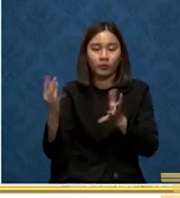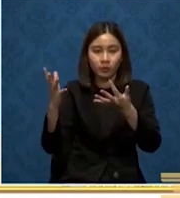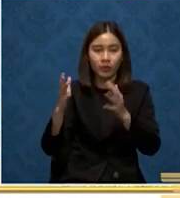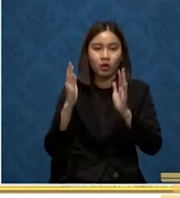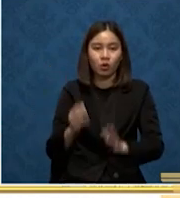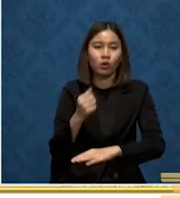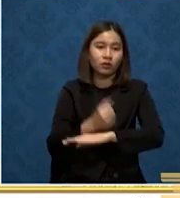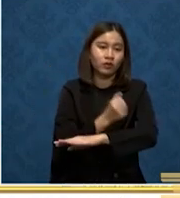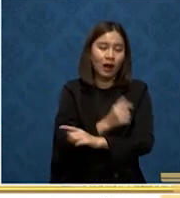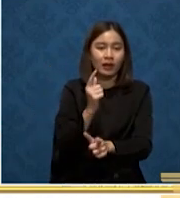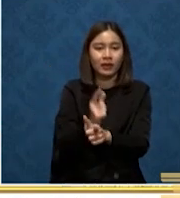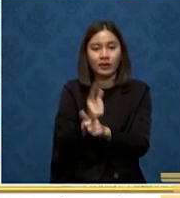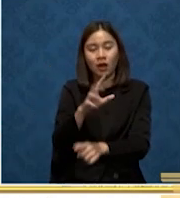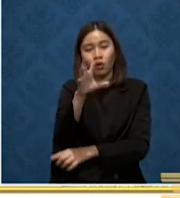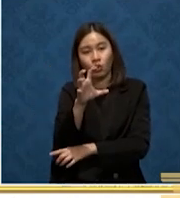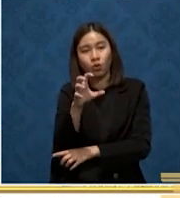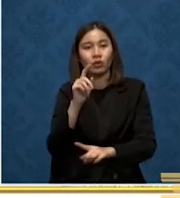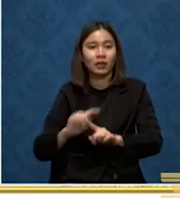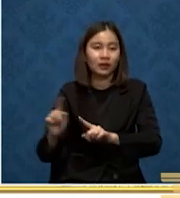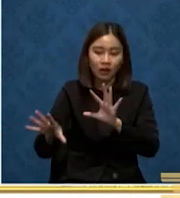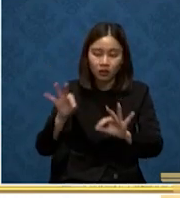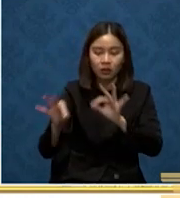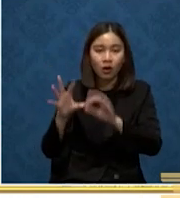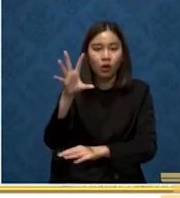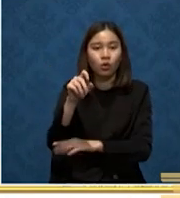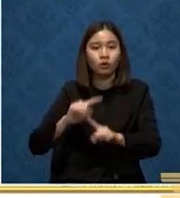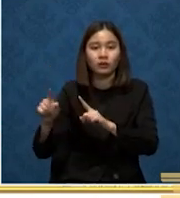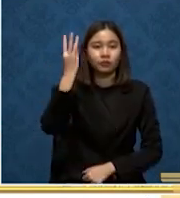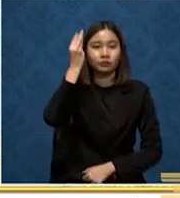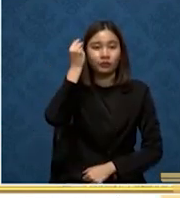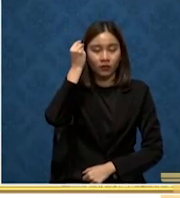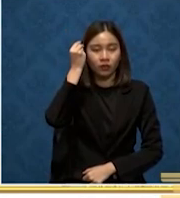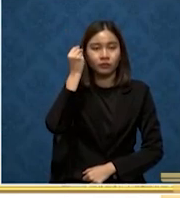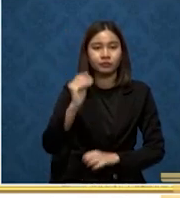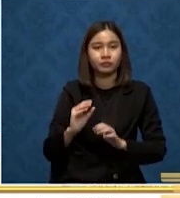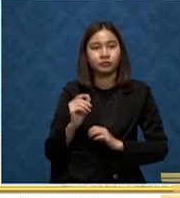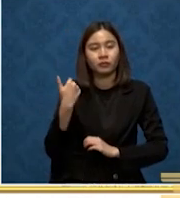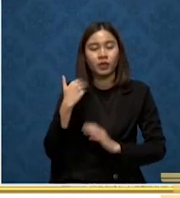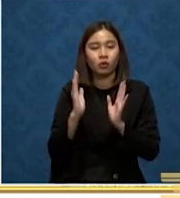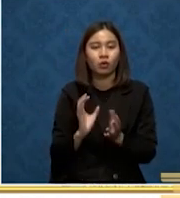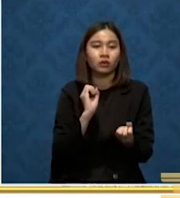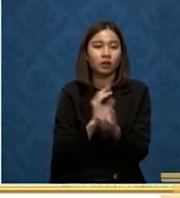จะไดเหล fits ทุเศยแท